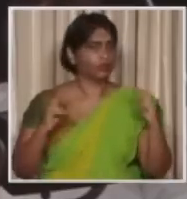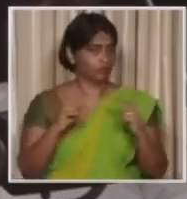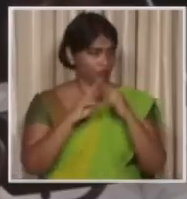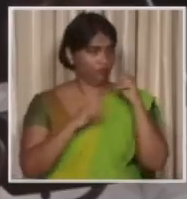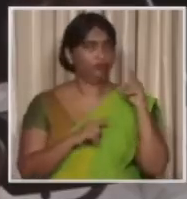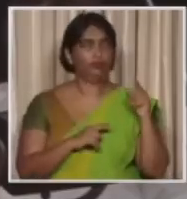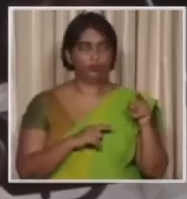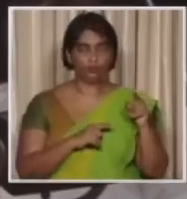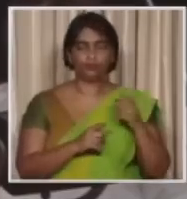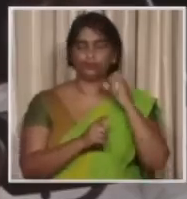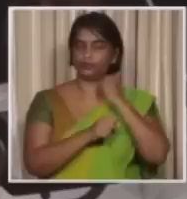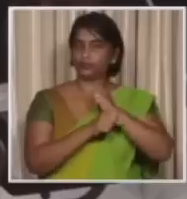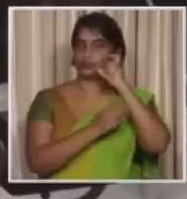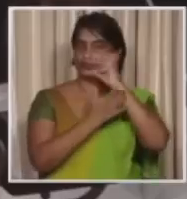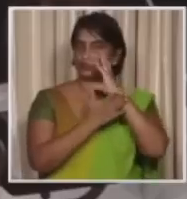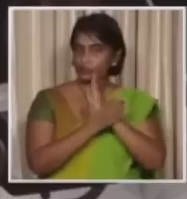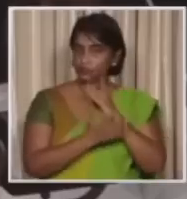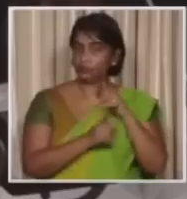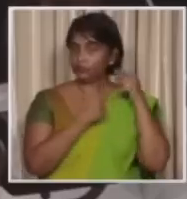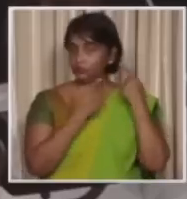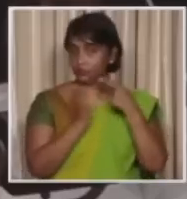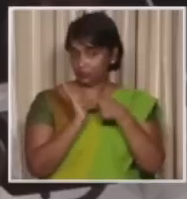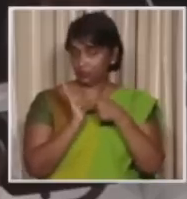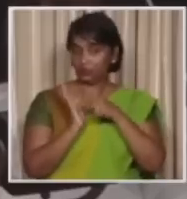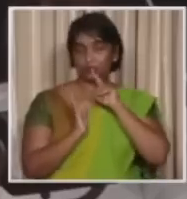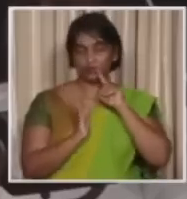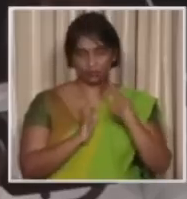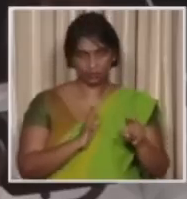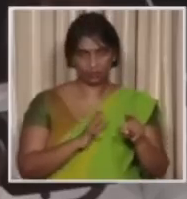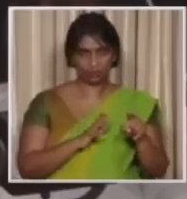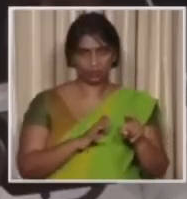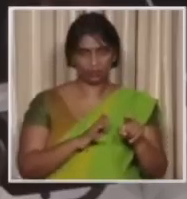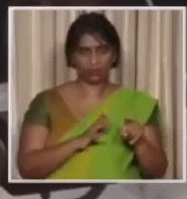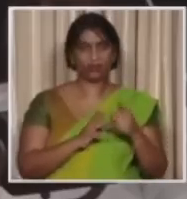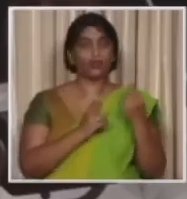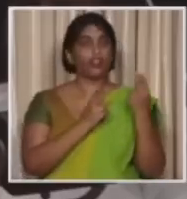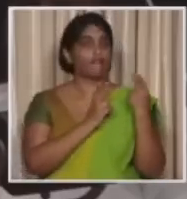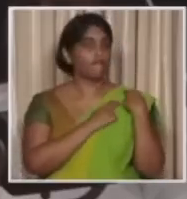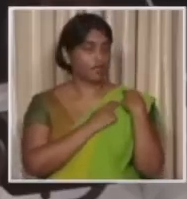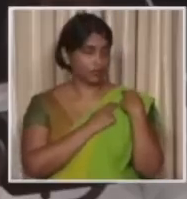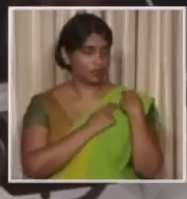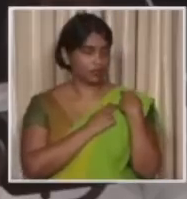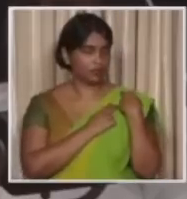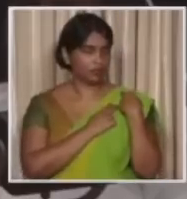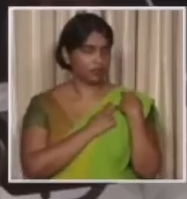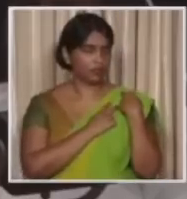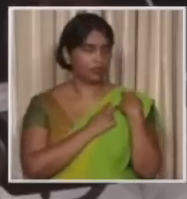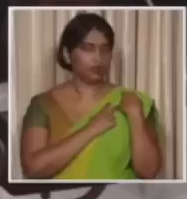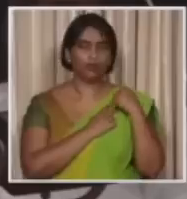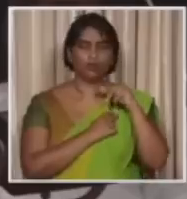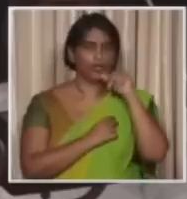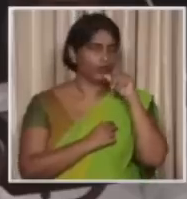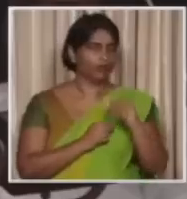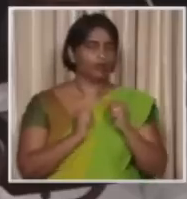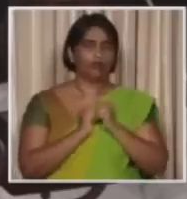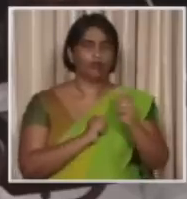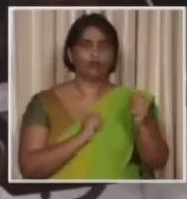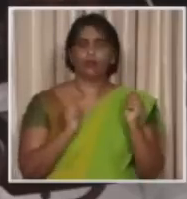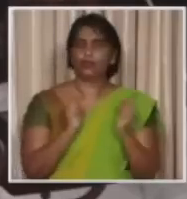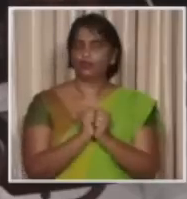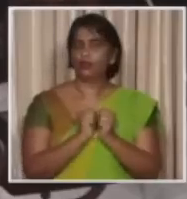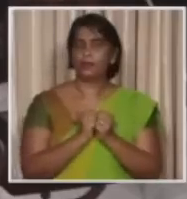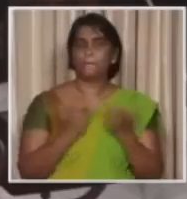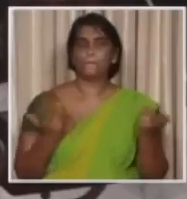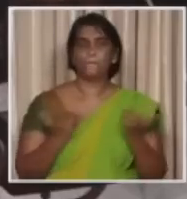ශ්‍රේෂ්ඨාධිකරණයට ආණ්ඩු ක්‍රම ව්‍යවස්ථාවෙන් පැවරිලා තිබෙන වගකීම කිසිසේත් ඉෂ්ට කරන්න